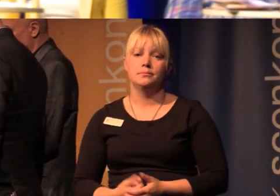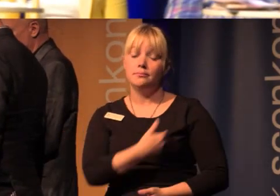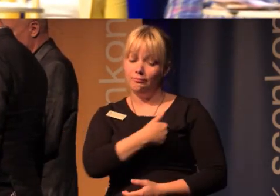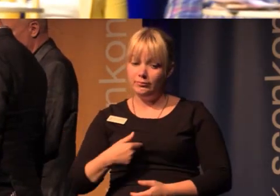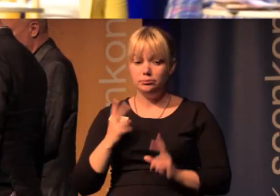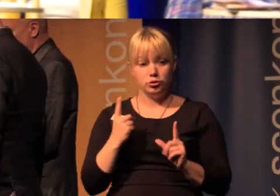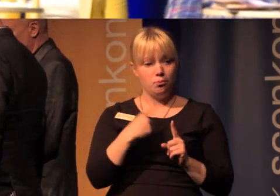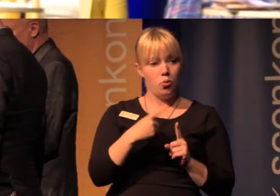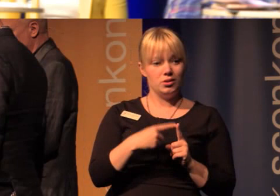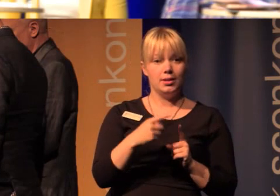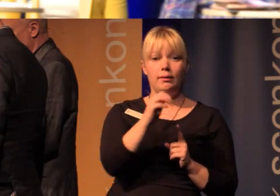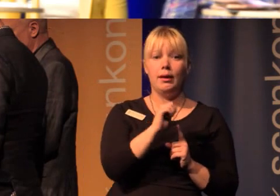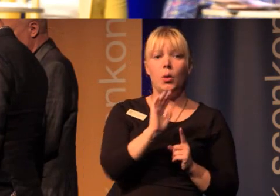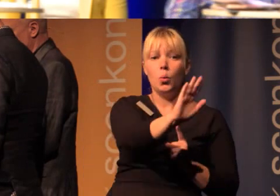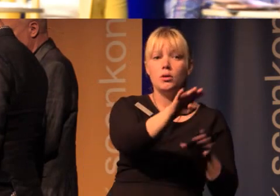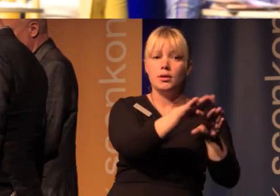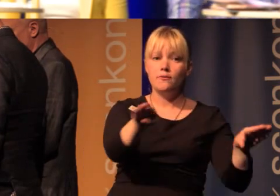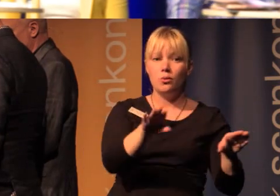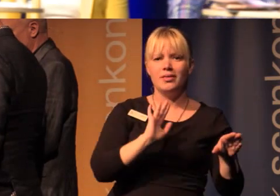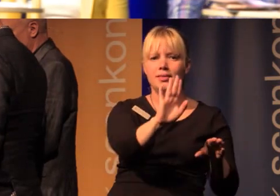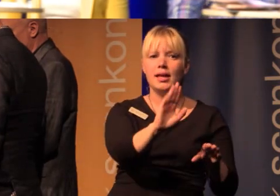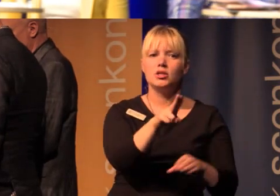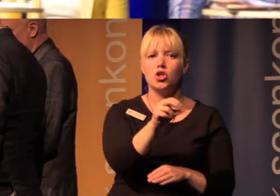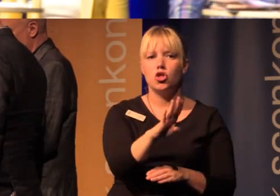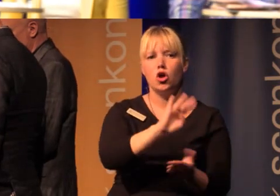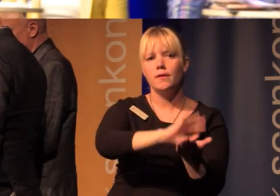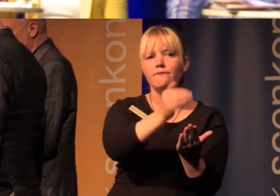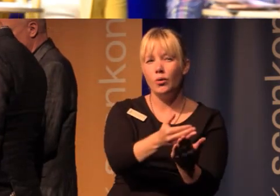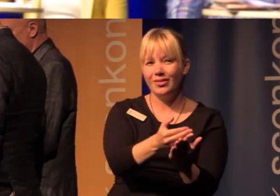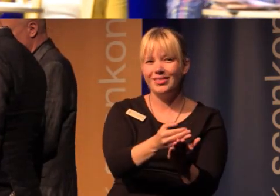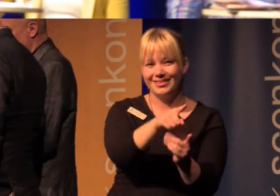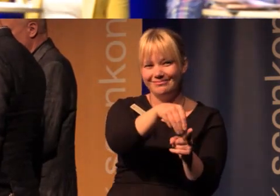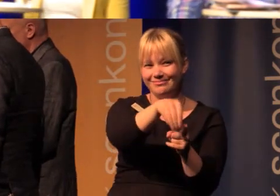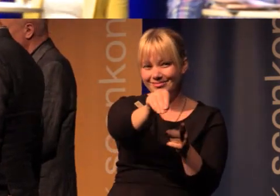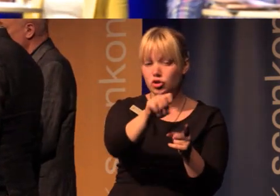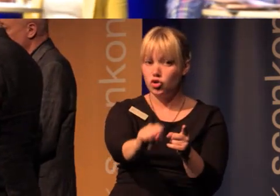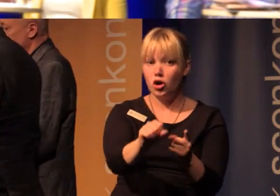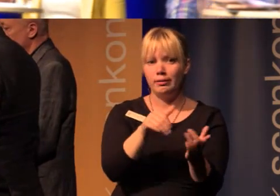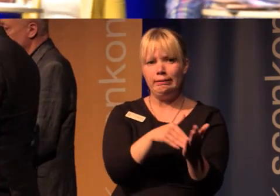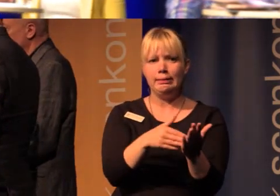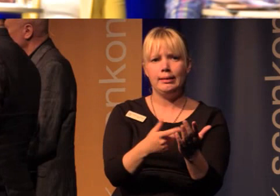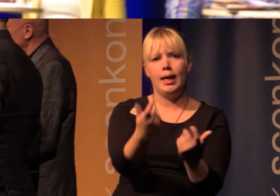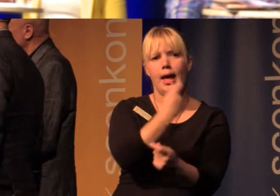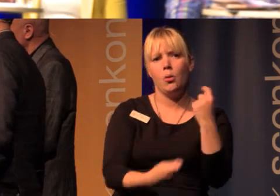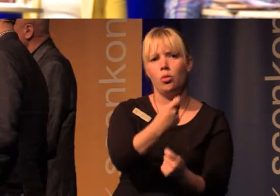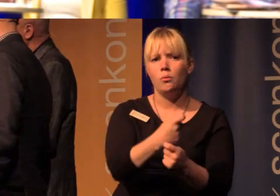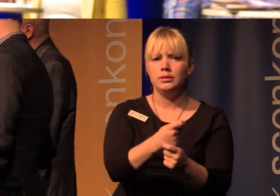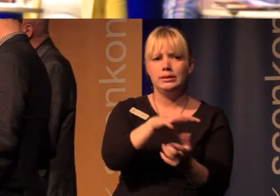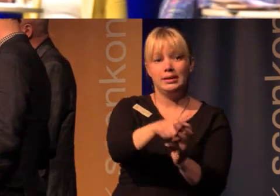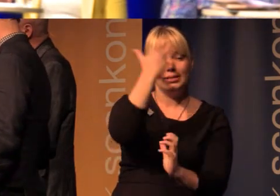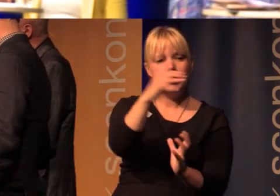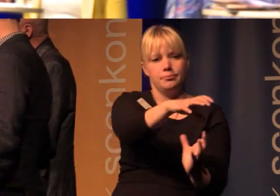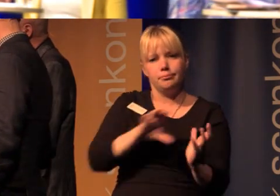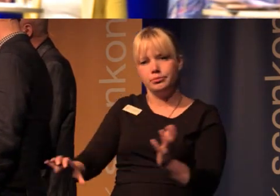till att man använder EUs nödfonder vid ekonomiska kriser till att faktiskt stödja kulturarv. Så att till exempel